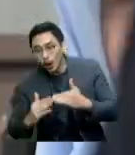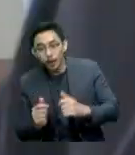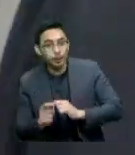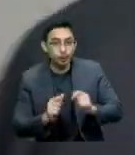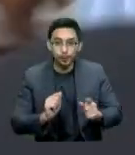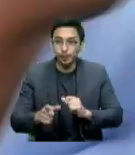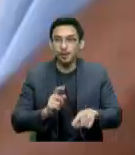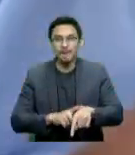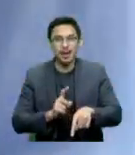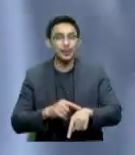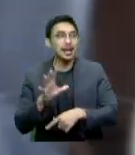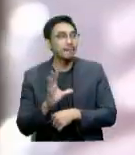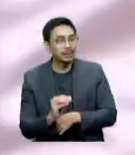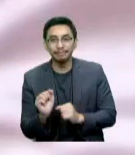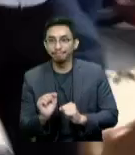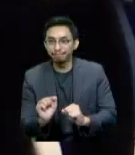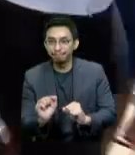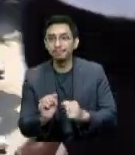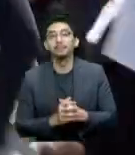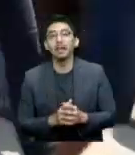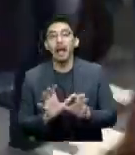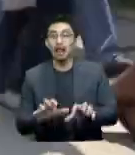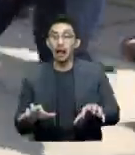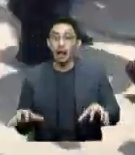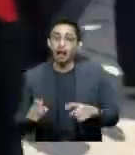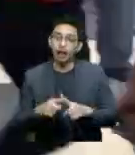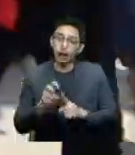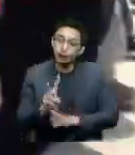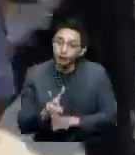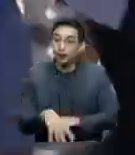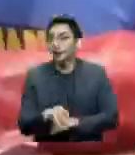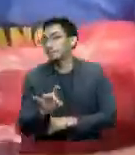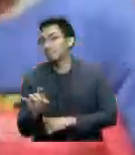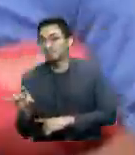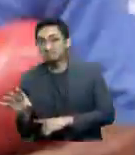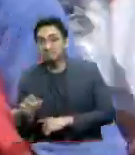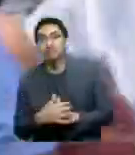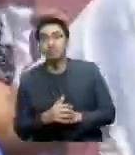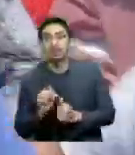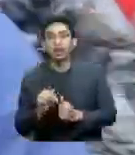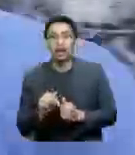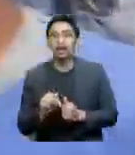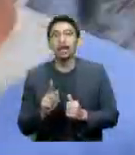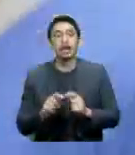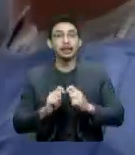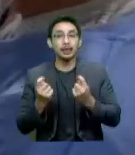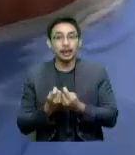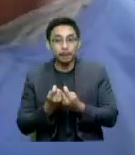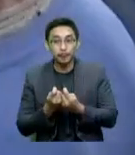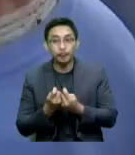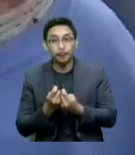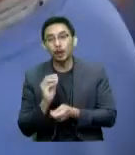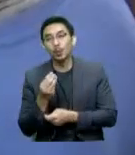waktu. Tidak hanya membeli perabotan dan alat elektronik, target bersama timekeeper Soraya Rashid dan eksekutif chairman MNC Group